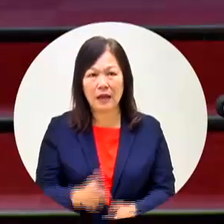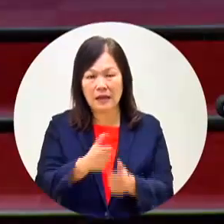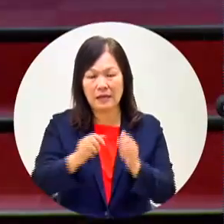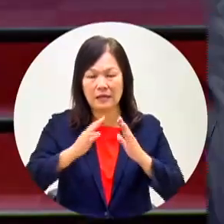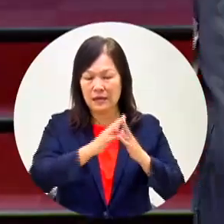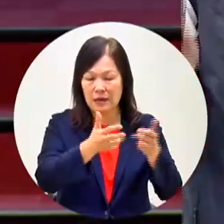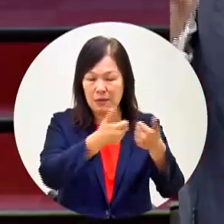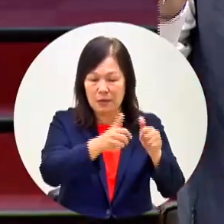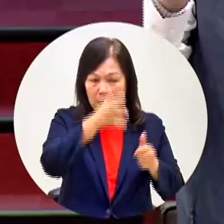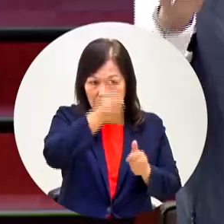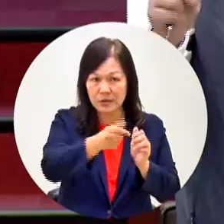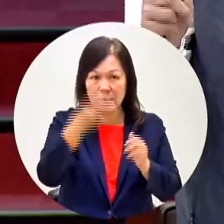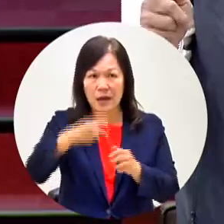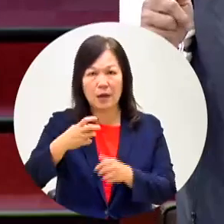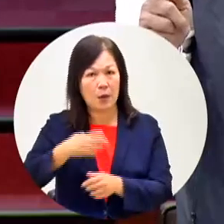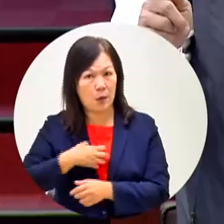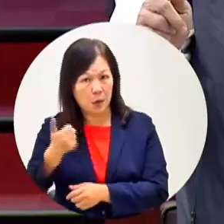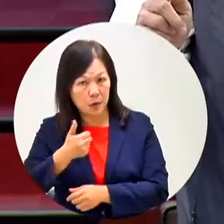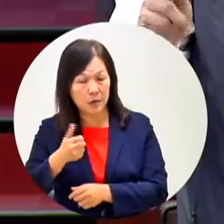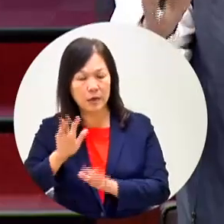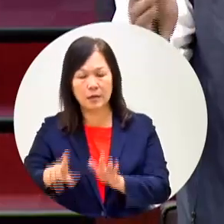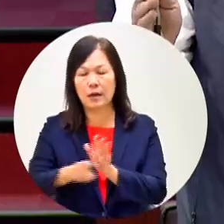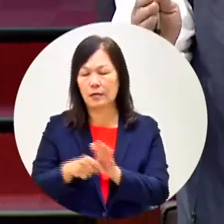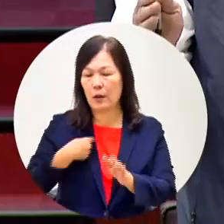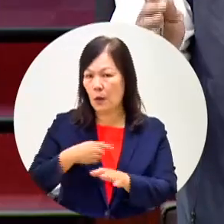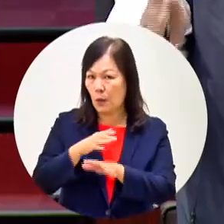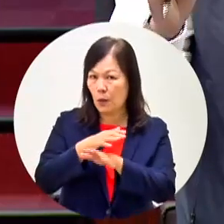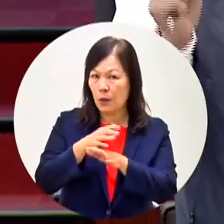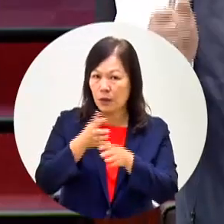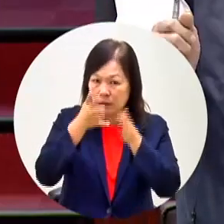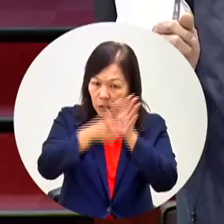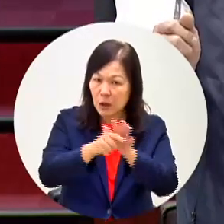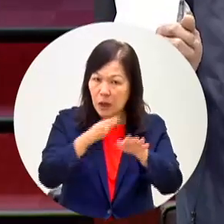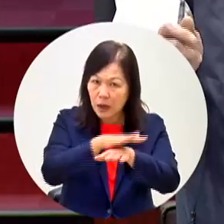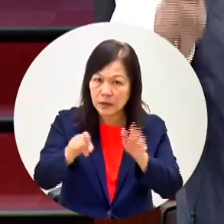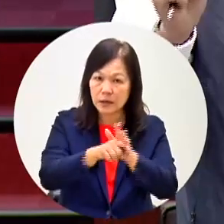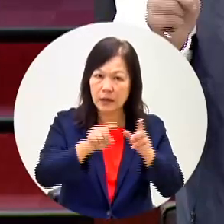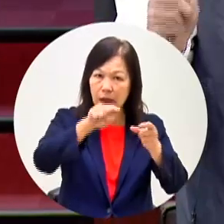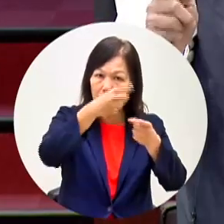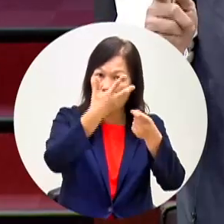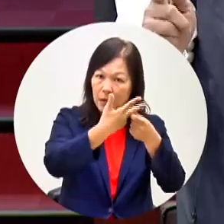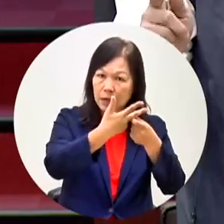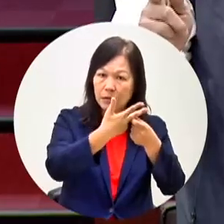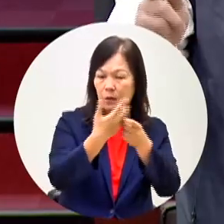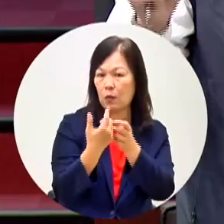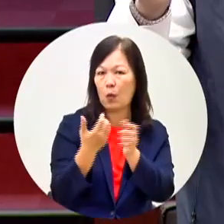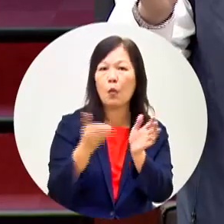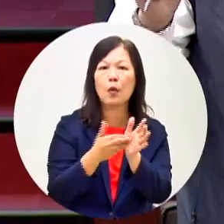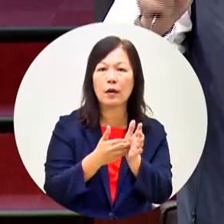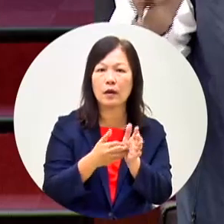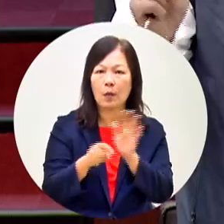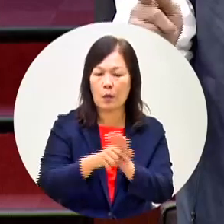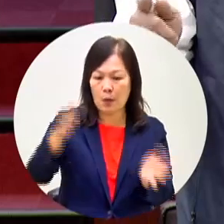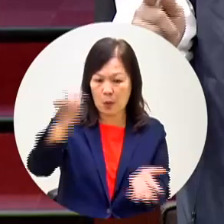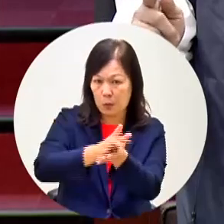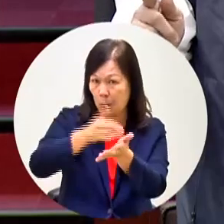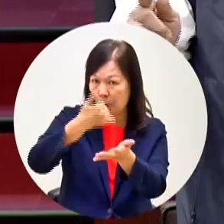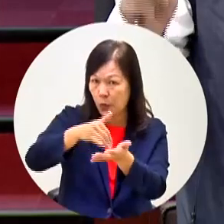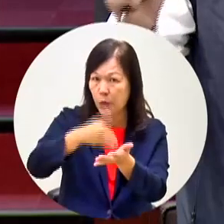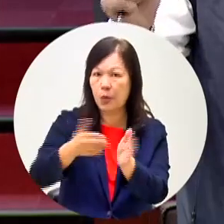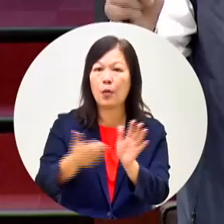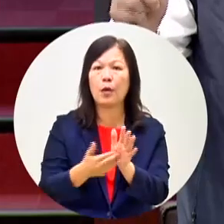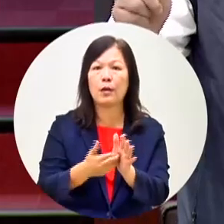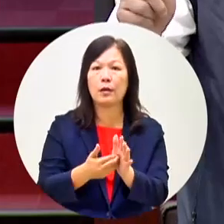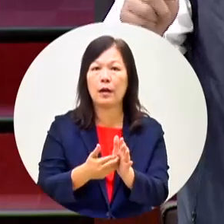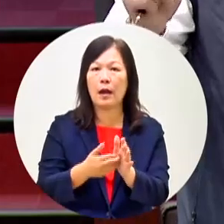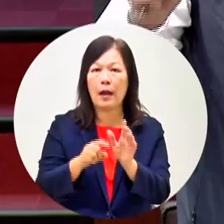目前的治安吼，107年已经过去啊，所以阮就统计。107年全班刑案啊，